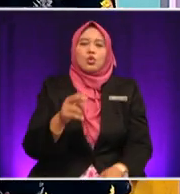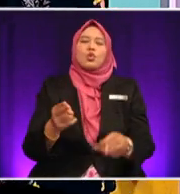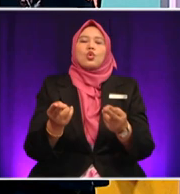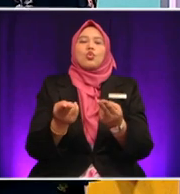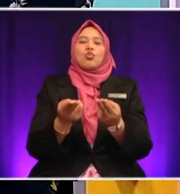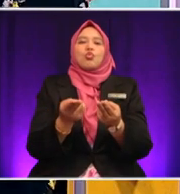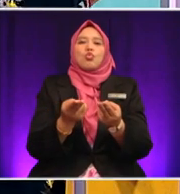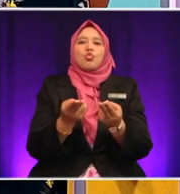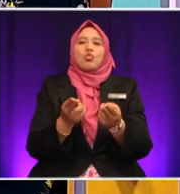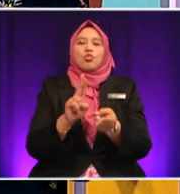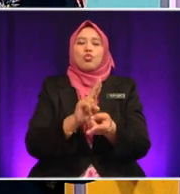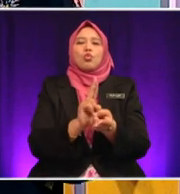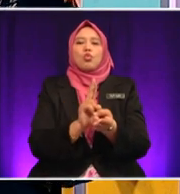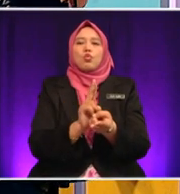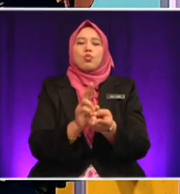kamu